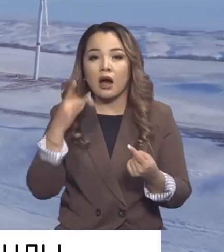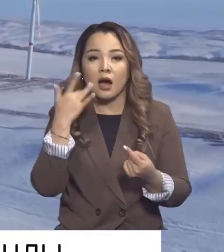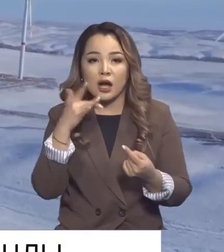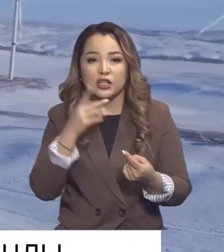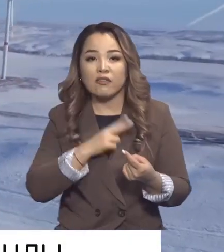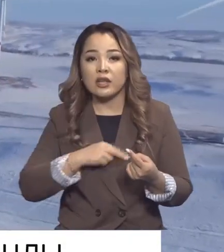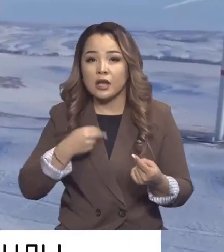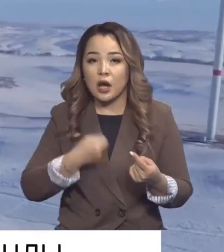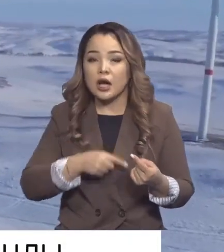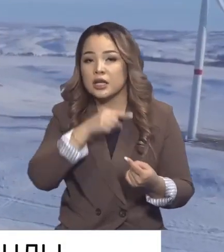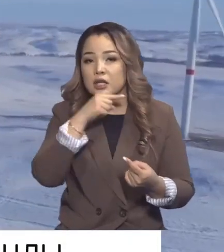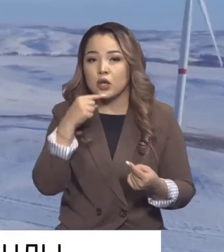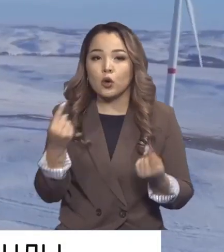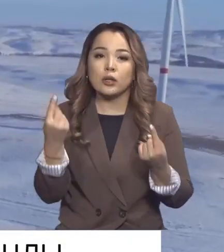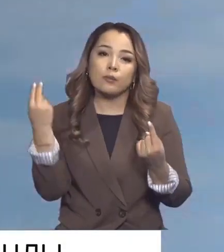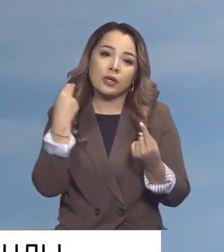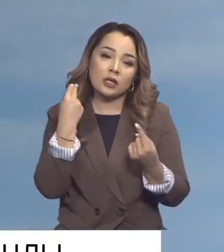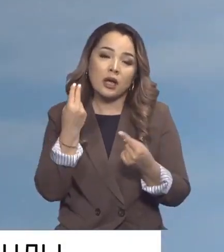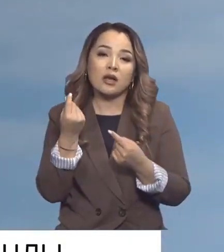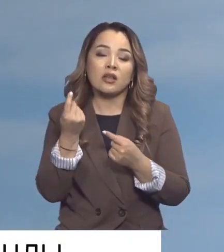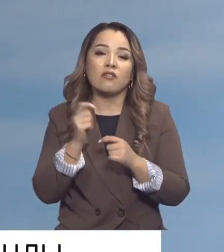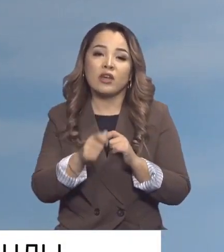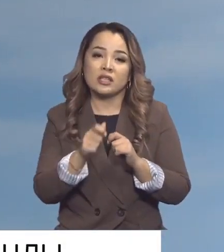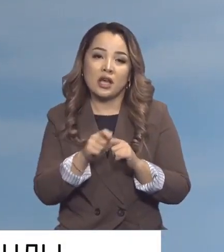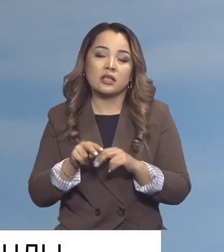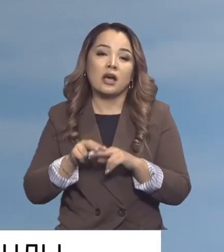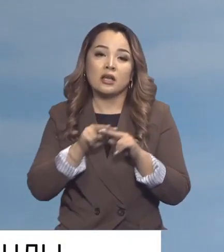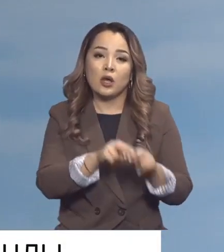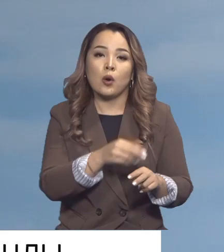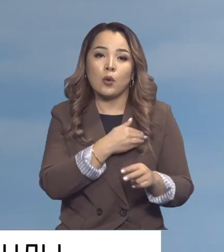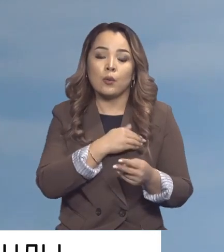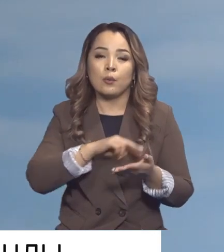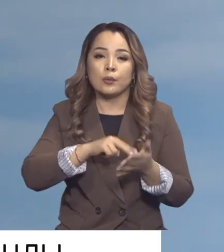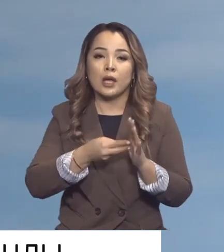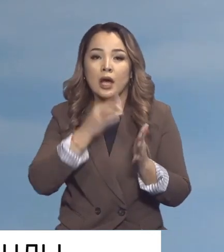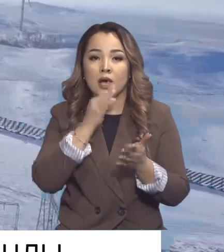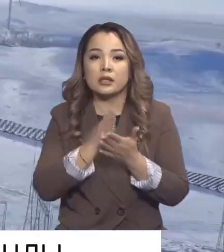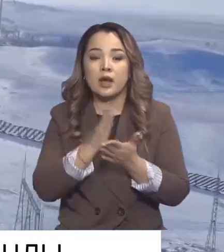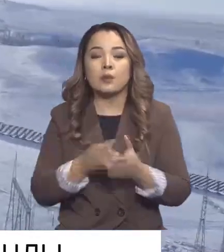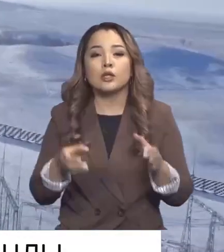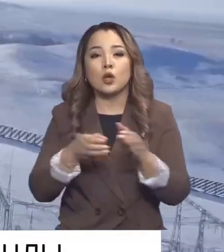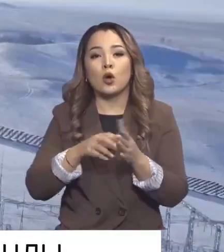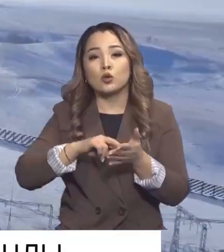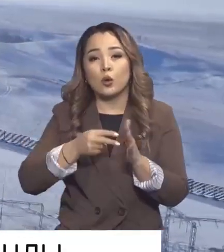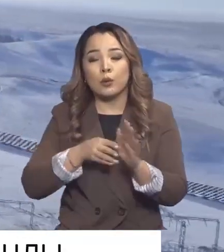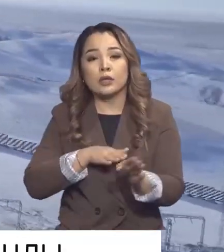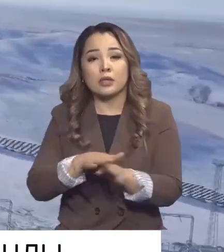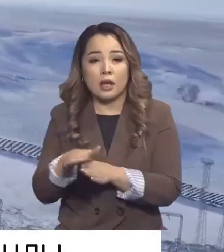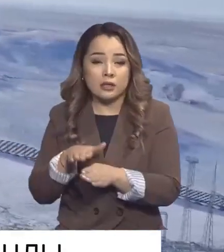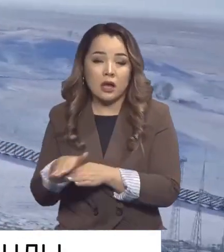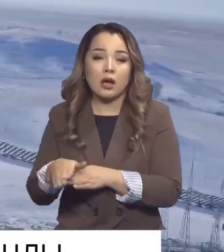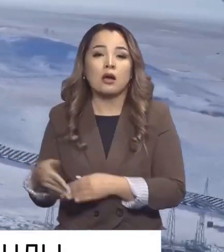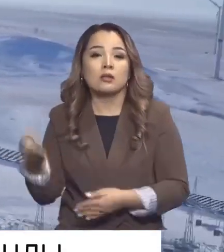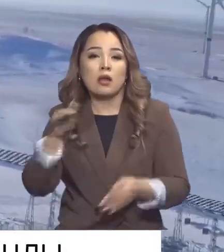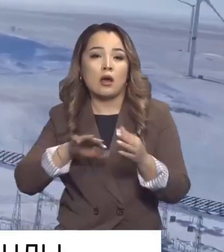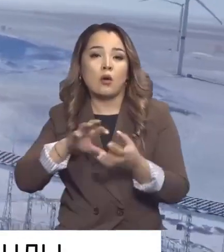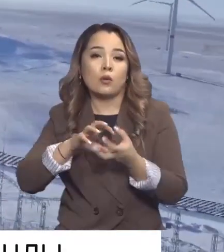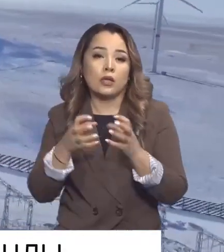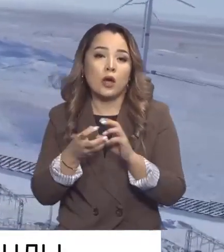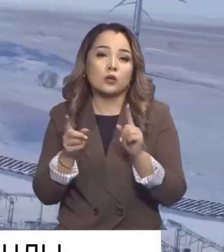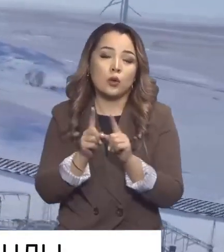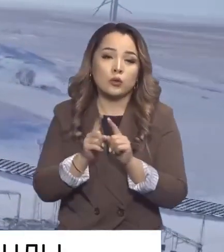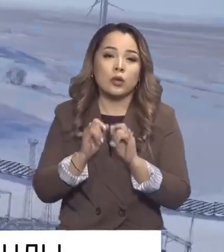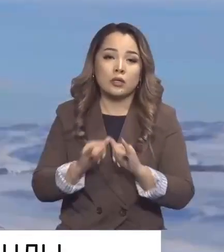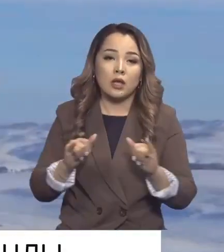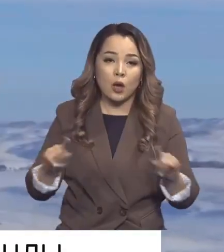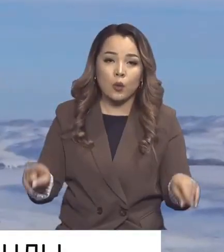Швейцария, Ресей мен Ұлыбританияда инвестиция құюға мүдделі. Декарбонизация жобасын іске асырумен қоса жергілікті тау-кен өндірумен өңдеу